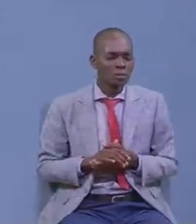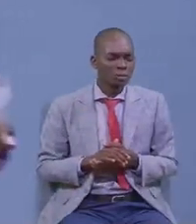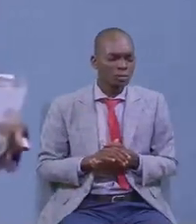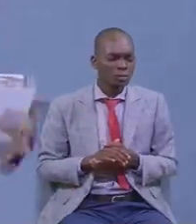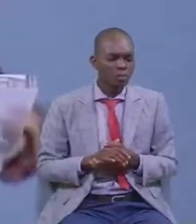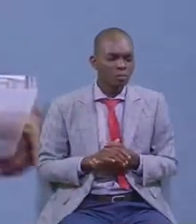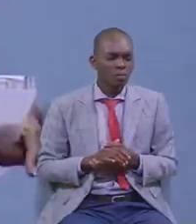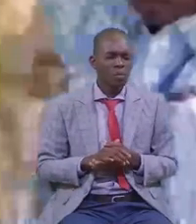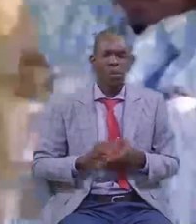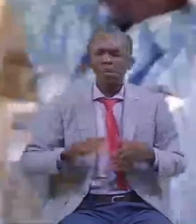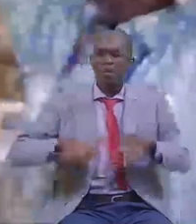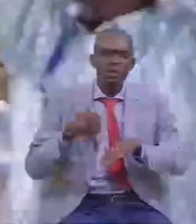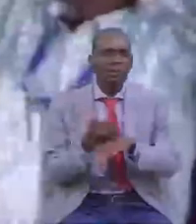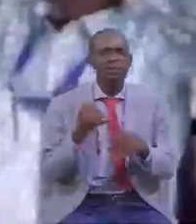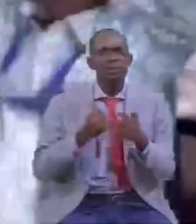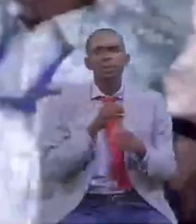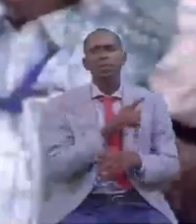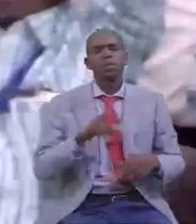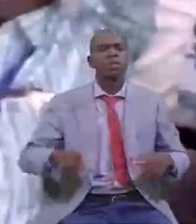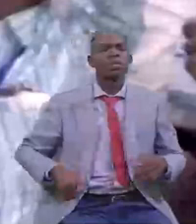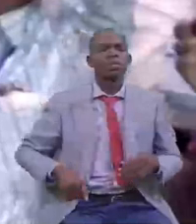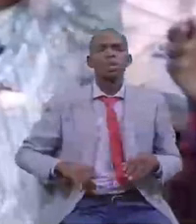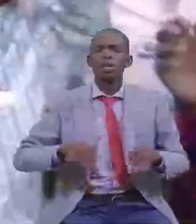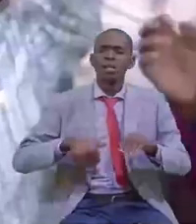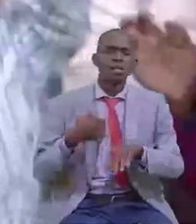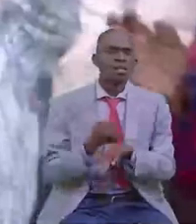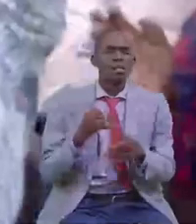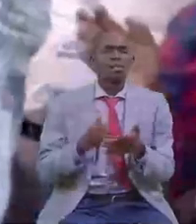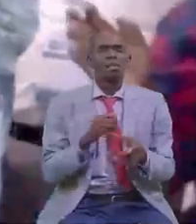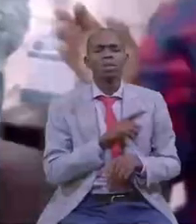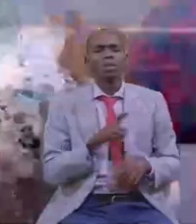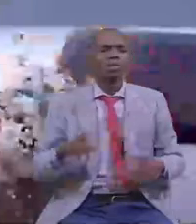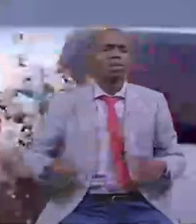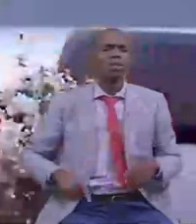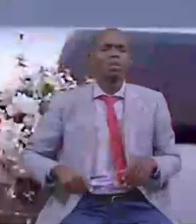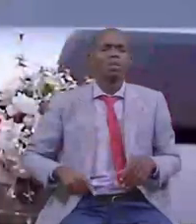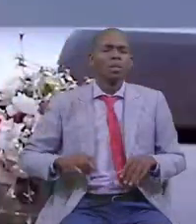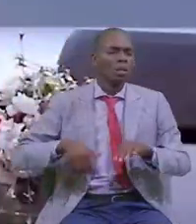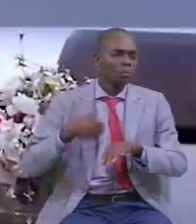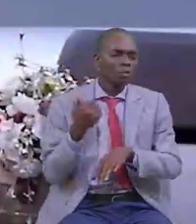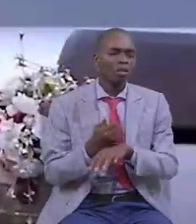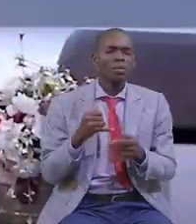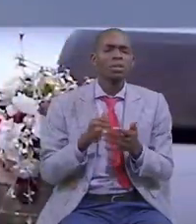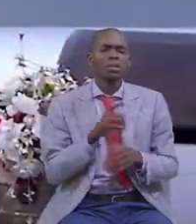Confirme le Seigneur. Confirme le Seigneur. Confirme le Seigneur.